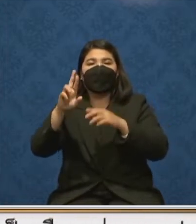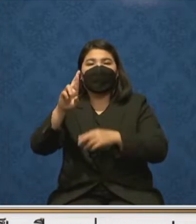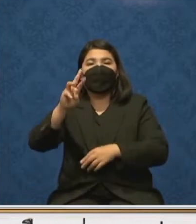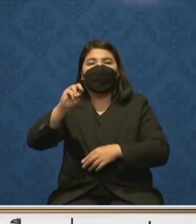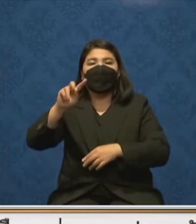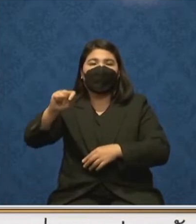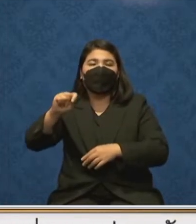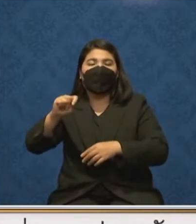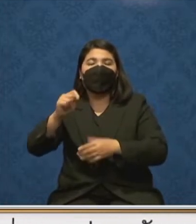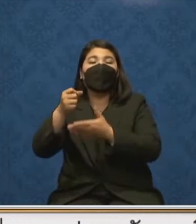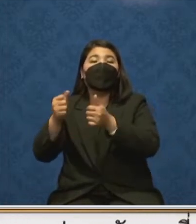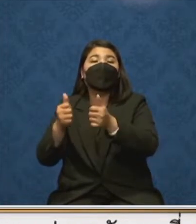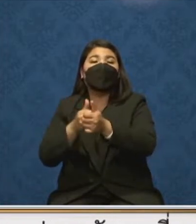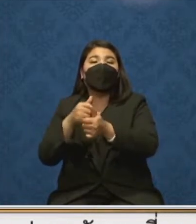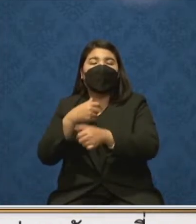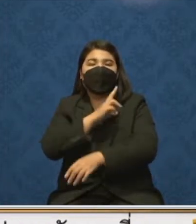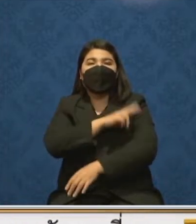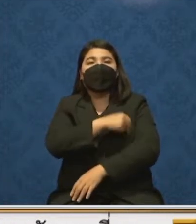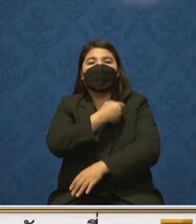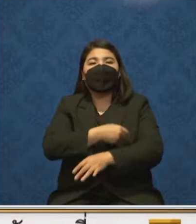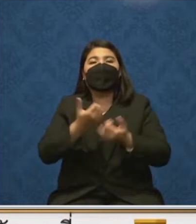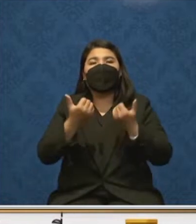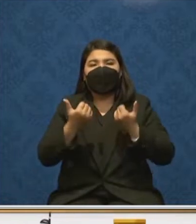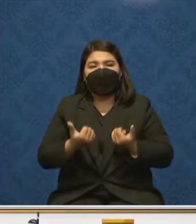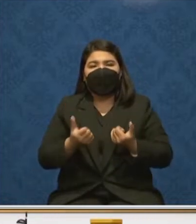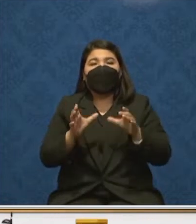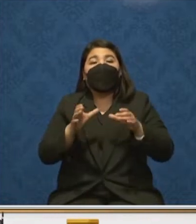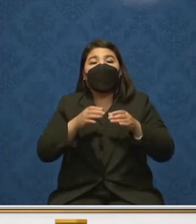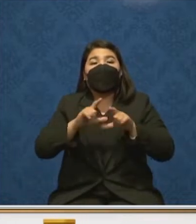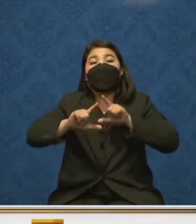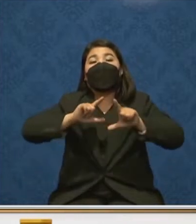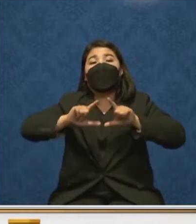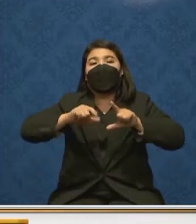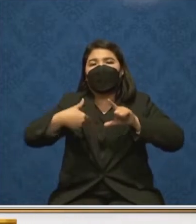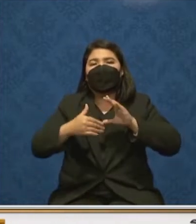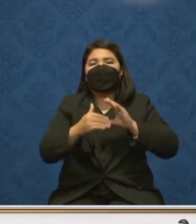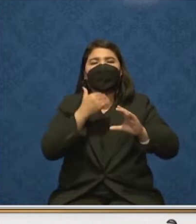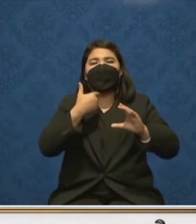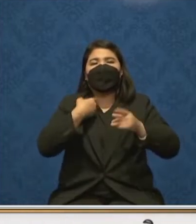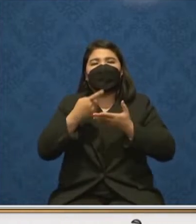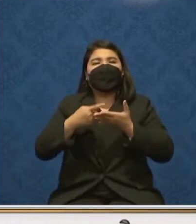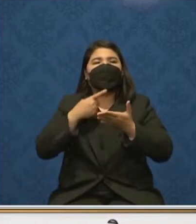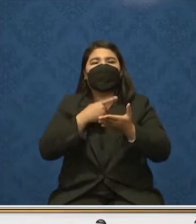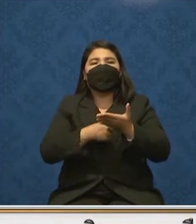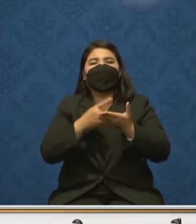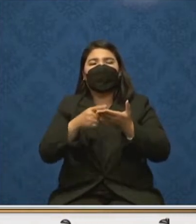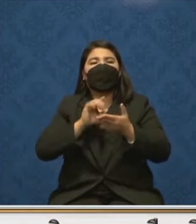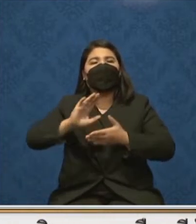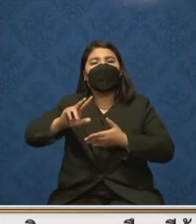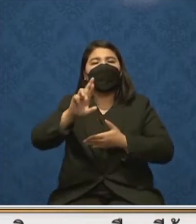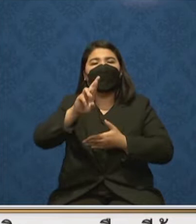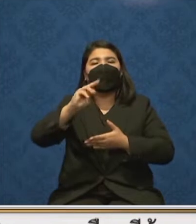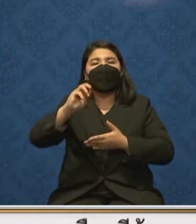ฐฐคนะฮว่าตัวอย่างที่ฉัำมาเนี่กมาจากกลฟายของข้าราชการกมอนี๊ตทเป็ทบริษาของท่ลัฐมัลตรี